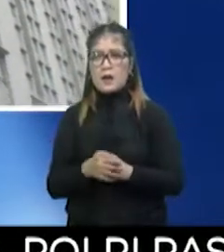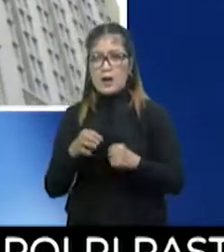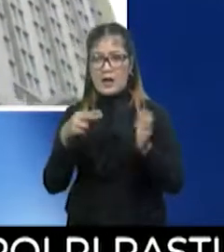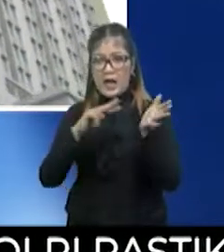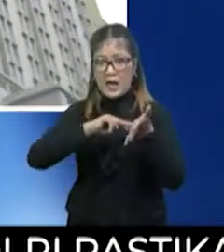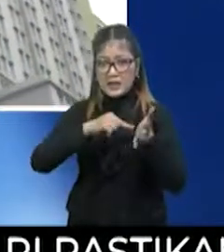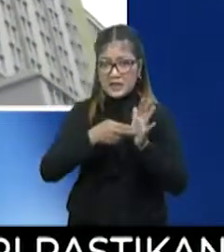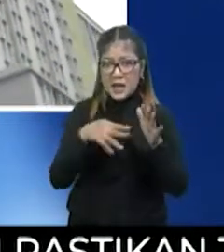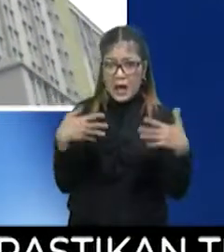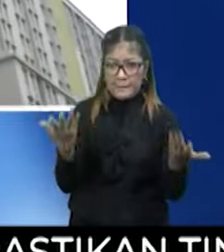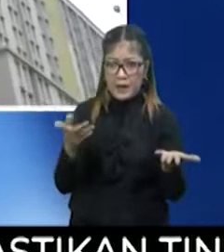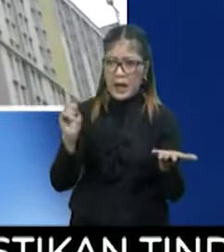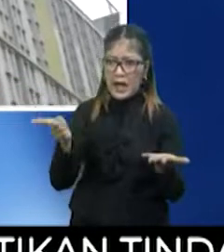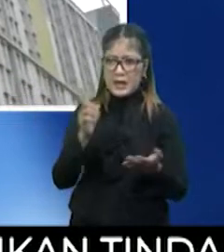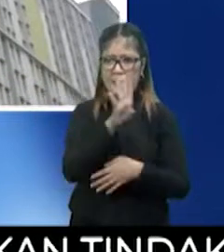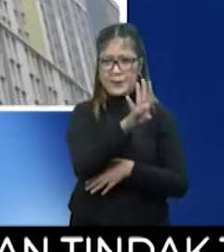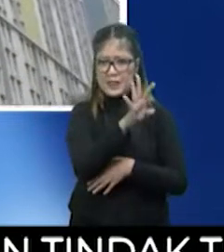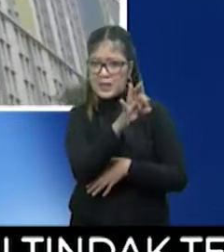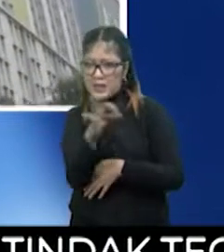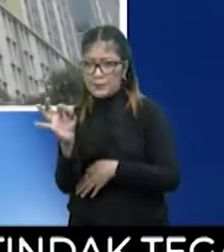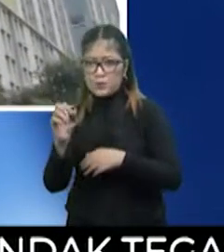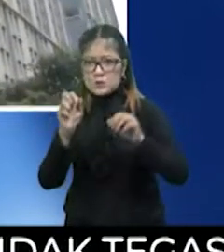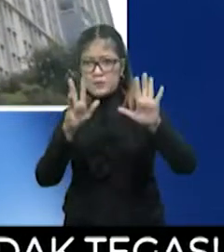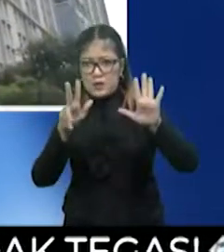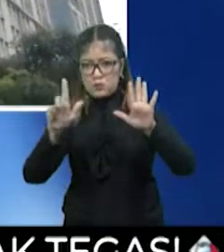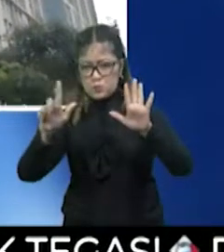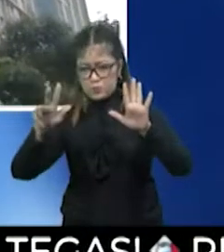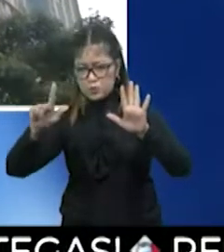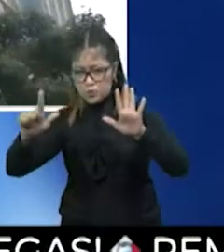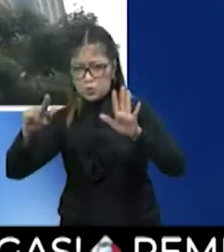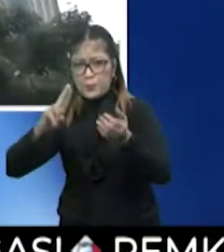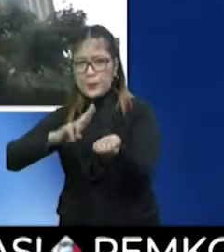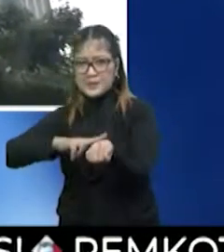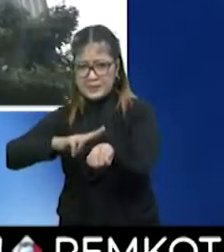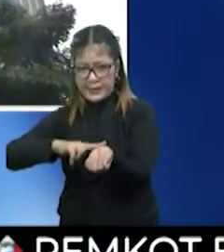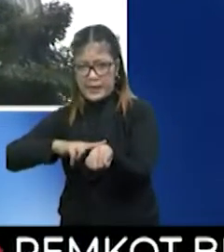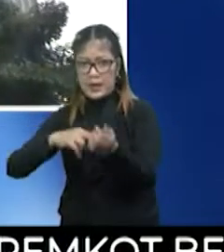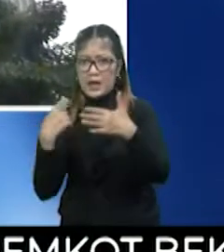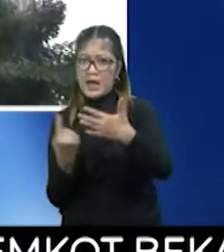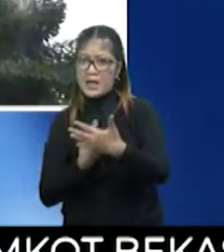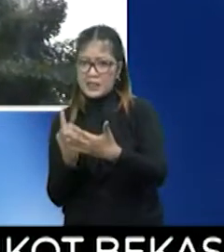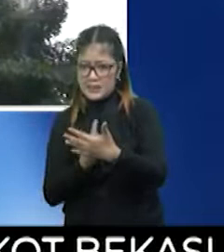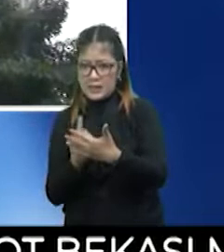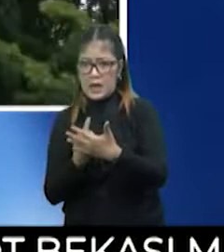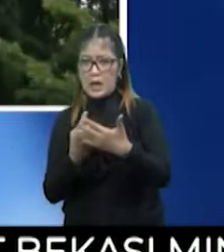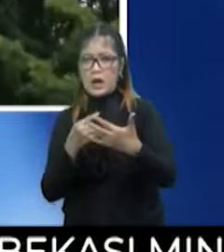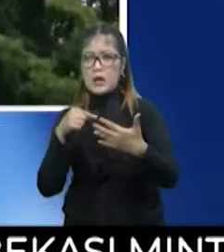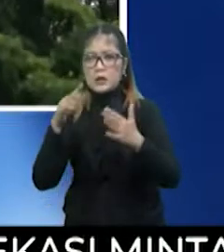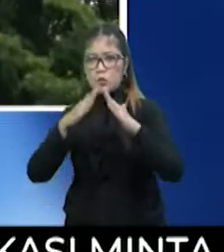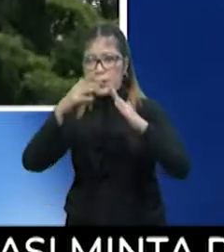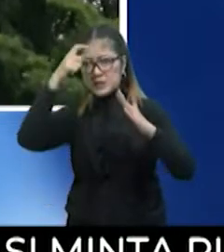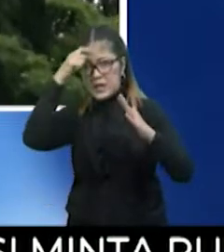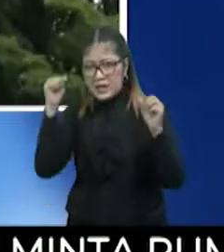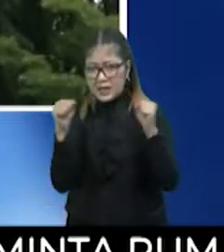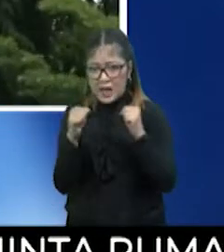total ada sebanyak 4.970 pasien yang saat ini tengah menjalani karantina di Rumah Sakit Darurat Wisma Atlet. Dari